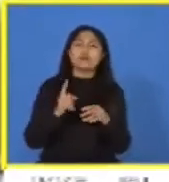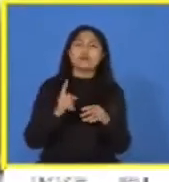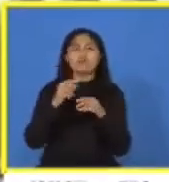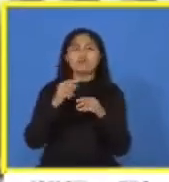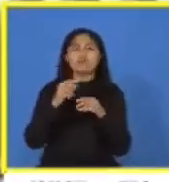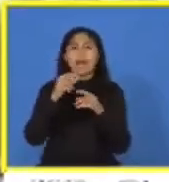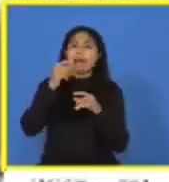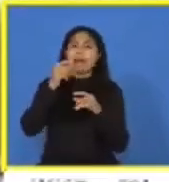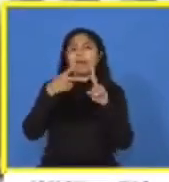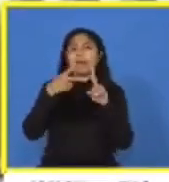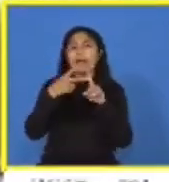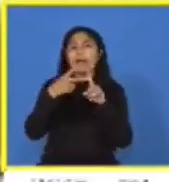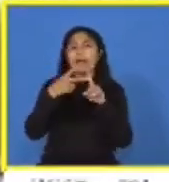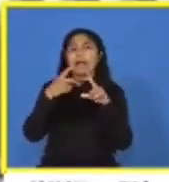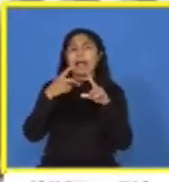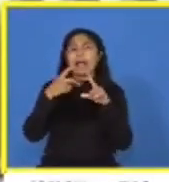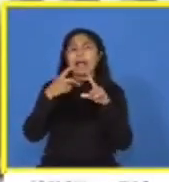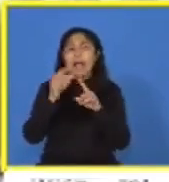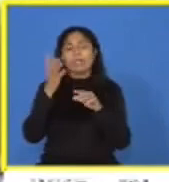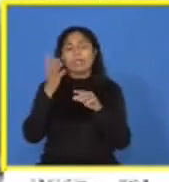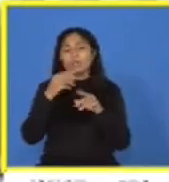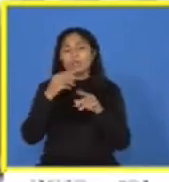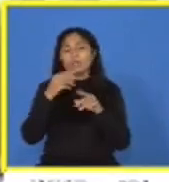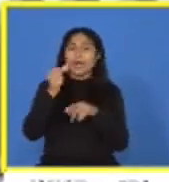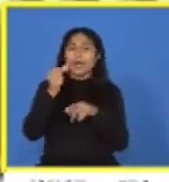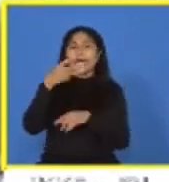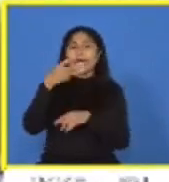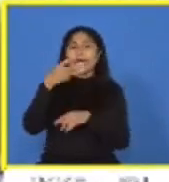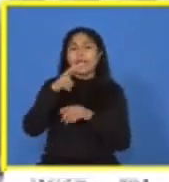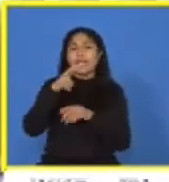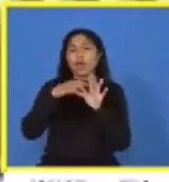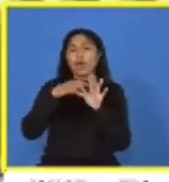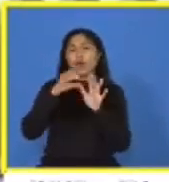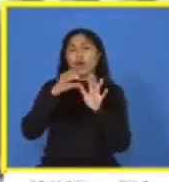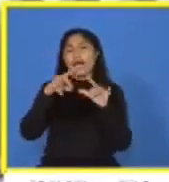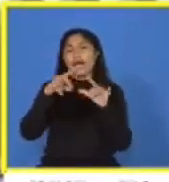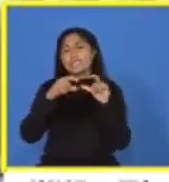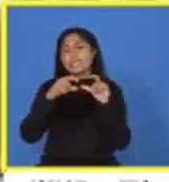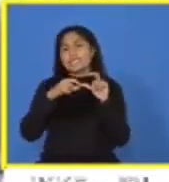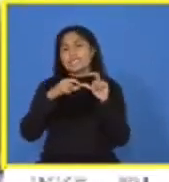direnovasi untuk bisa mengantisipasi manakala